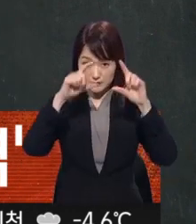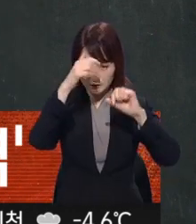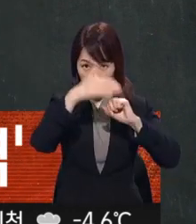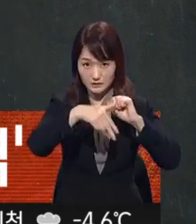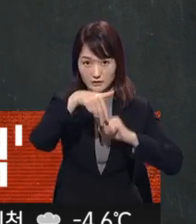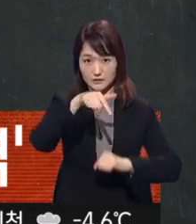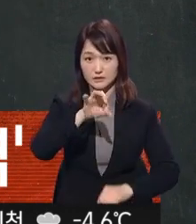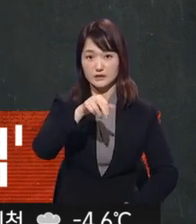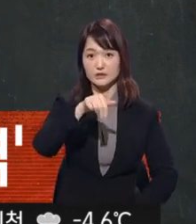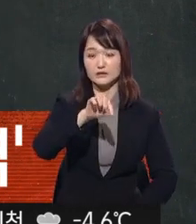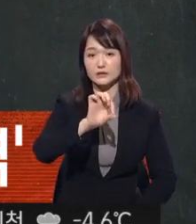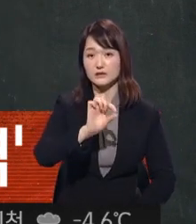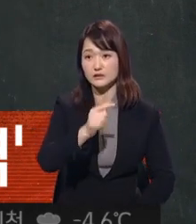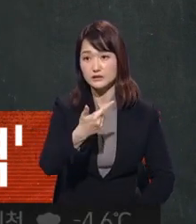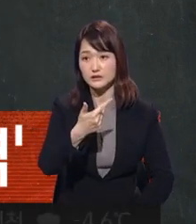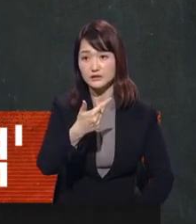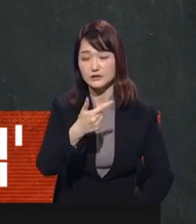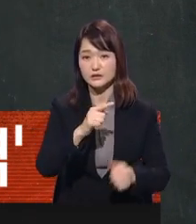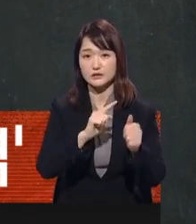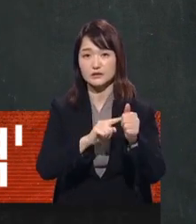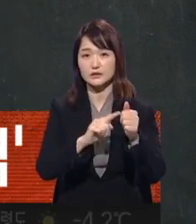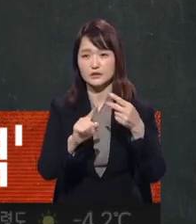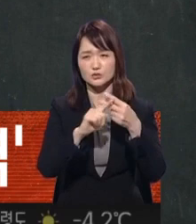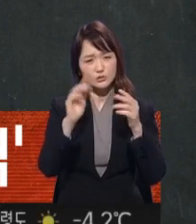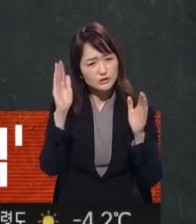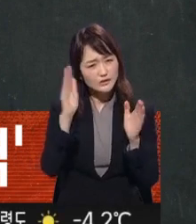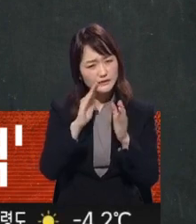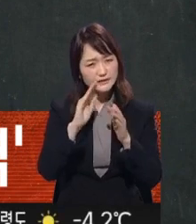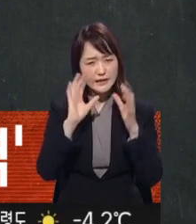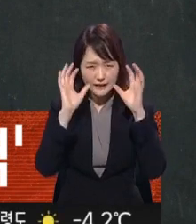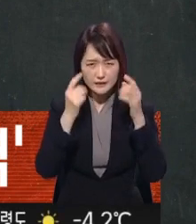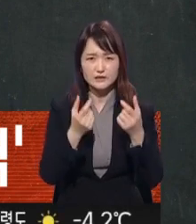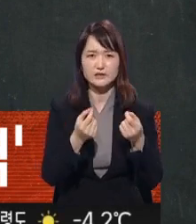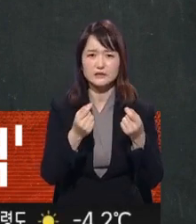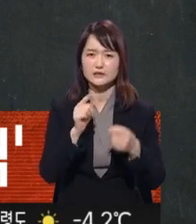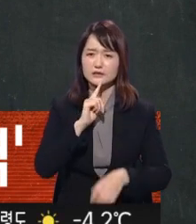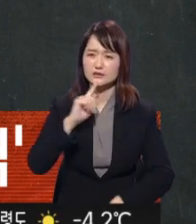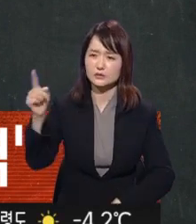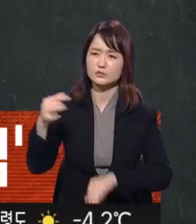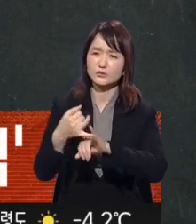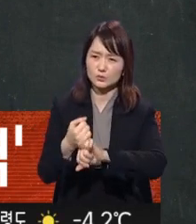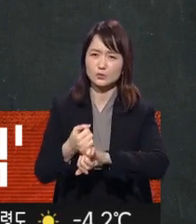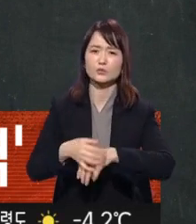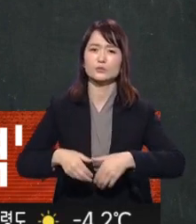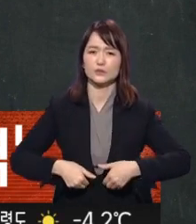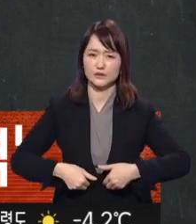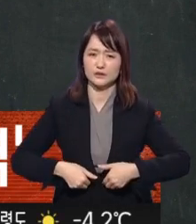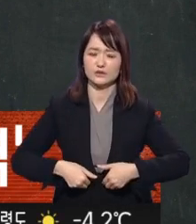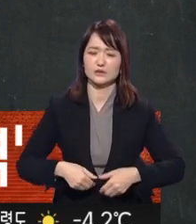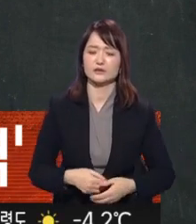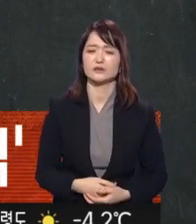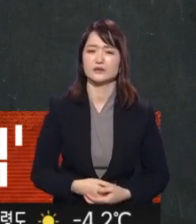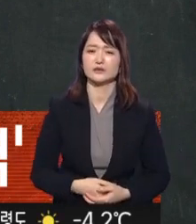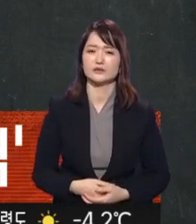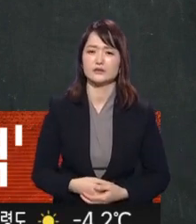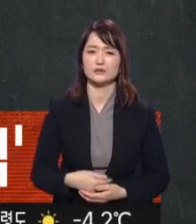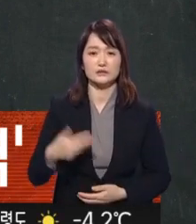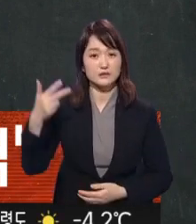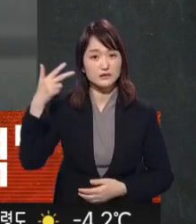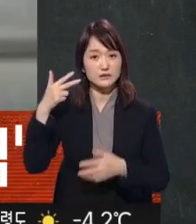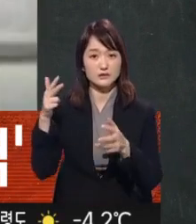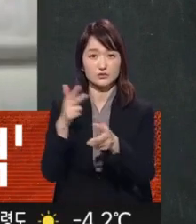정창현 군 아주 중학생인데도 앳된 얼굴입니다 자 신고가 절실해 보이는데요 아 이게 지난